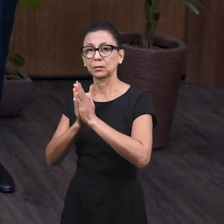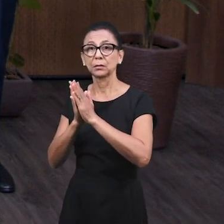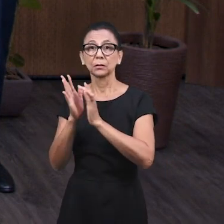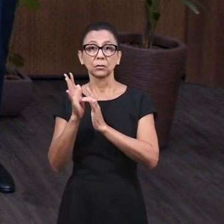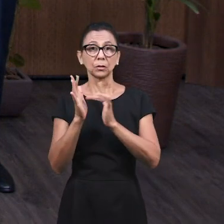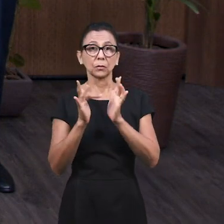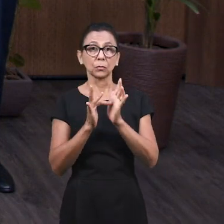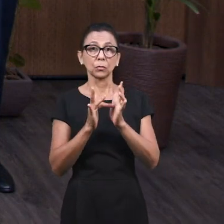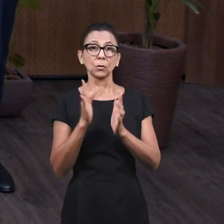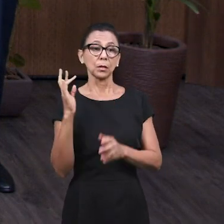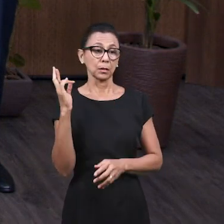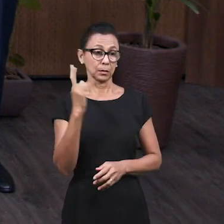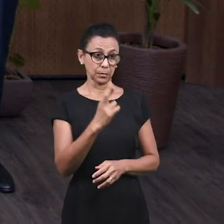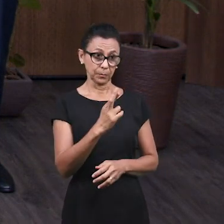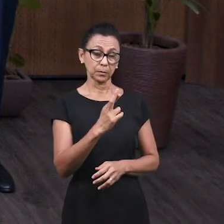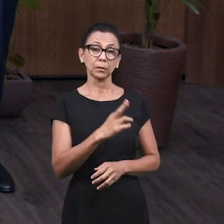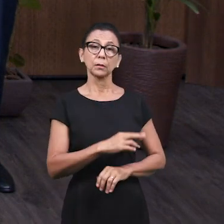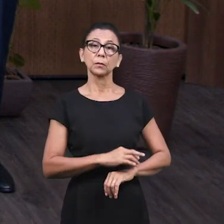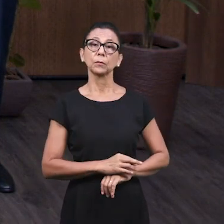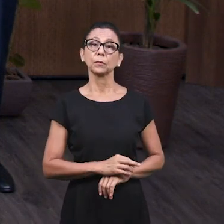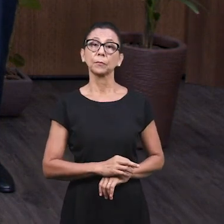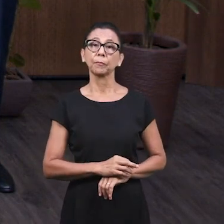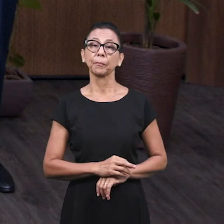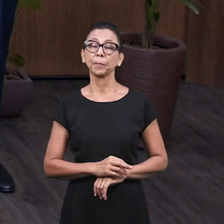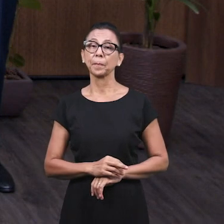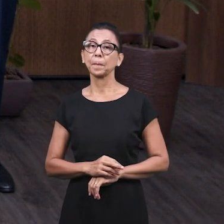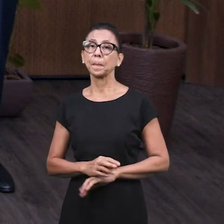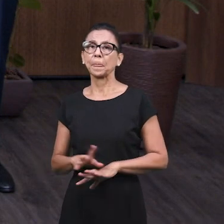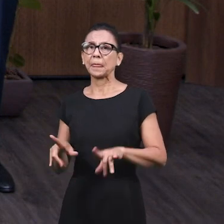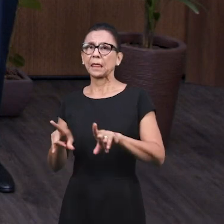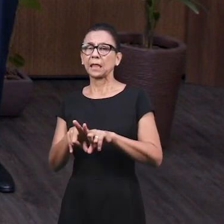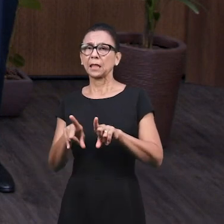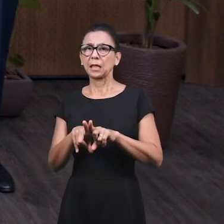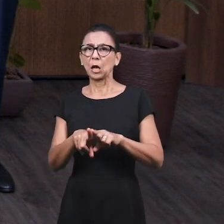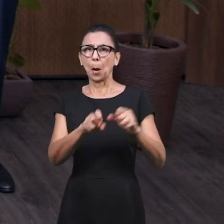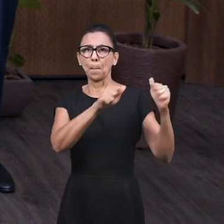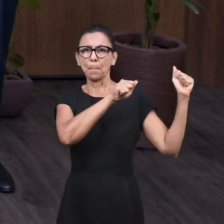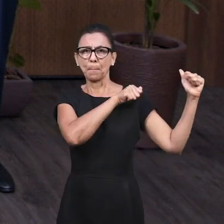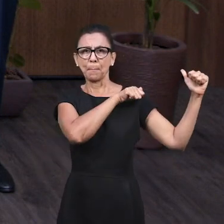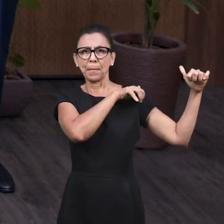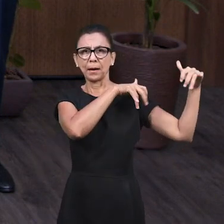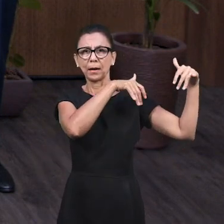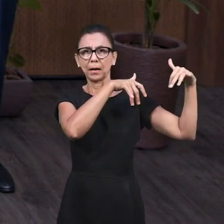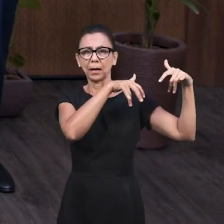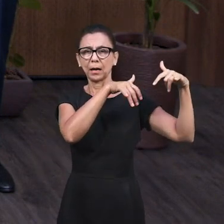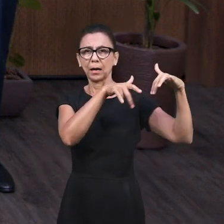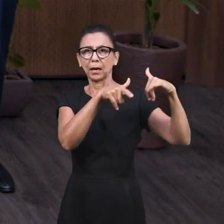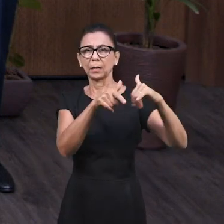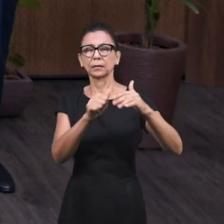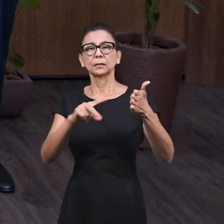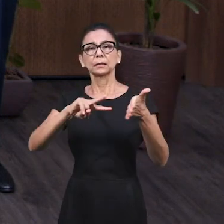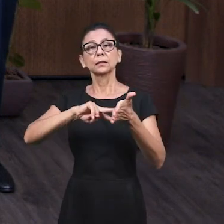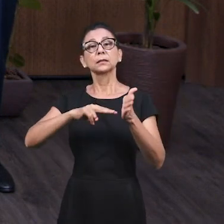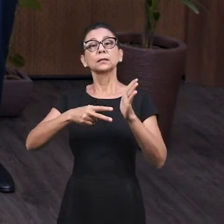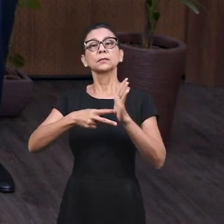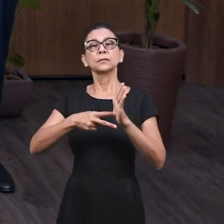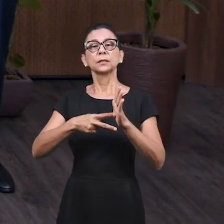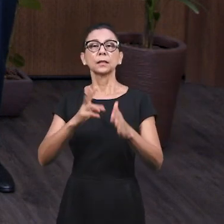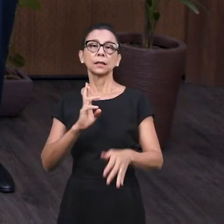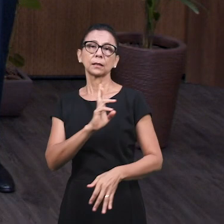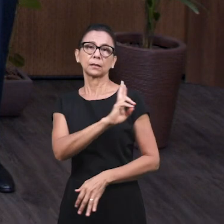répondu. La foule qui symbolise, qui représente prophétiquement la